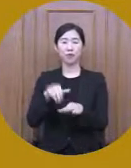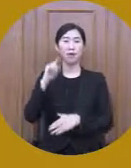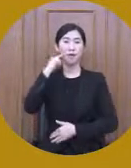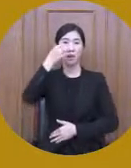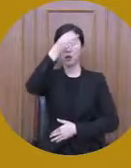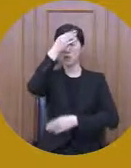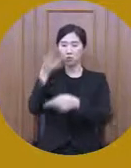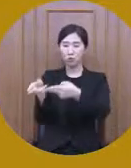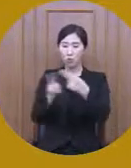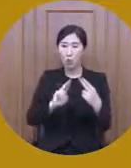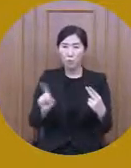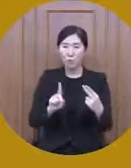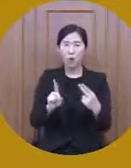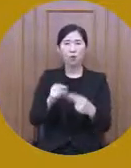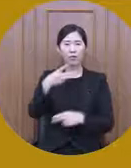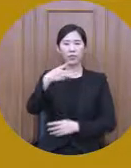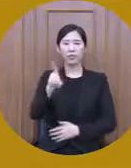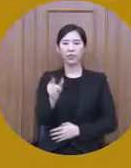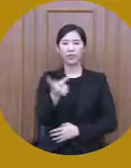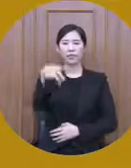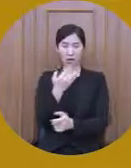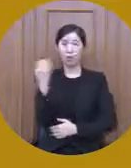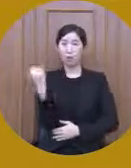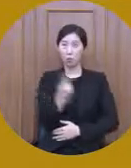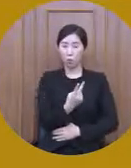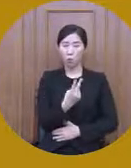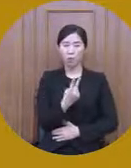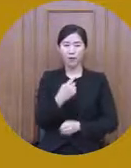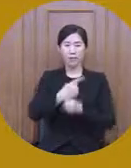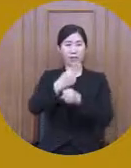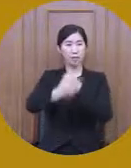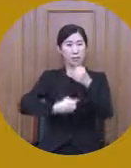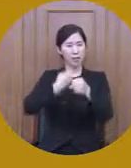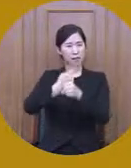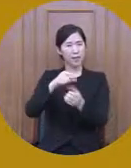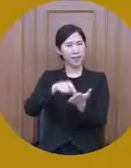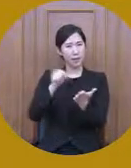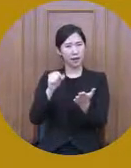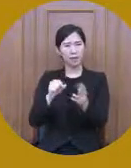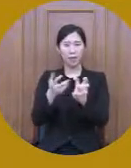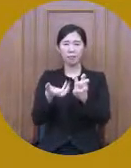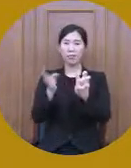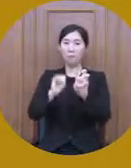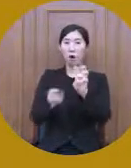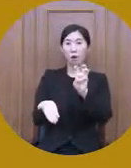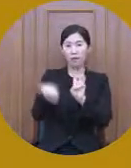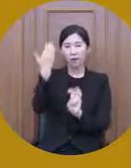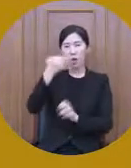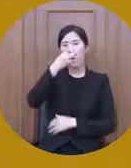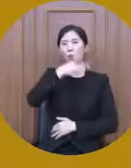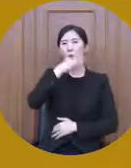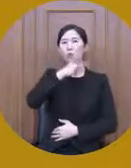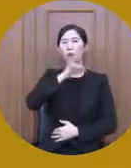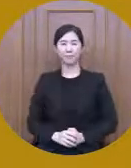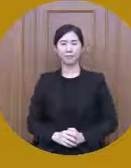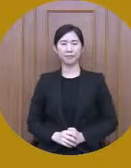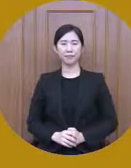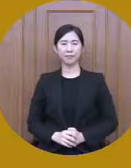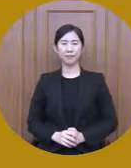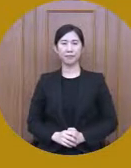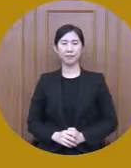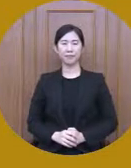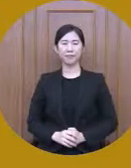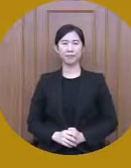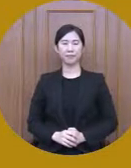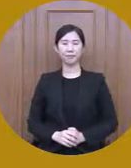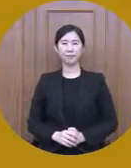문화예술교는 탄소저감을 실천하는 것뿐만 아니라 연간 약 30억 원 이상의 편익효과가 있을 것으로 기대하고 있습니다.